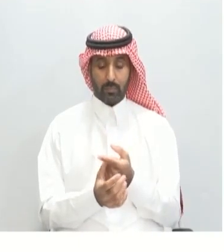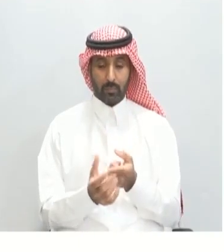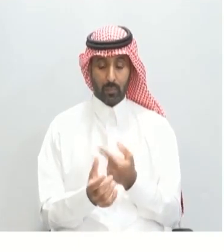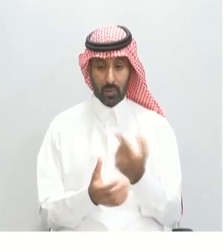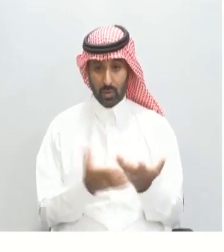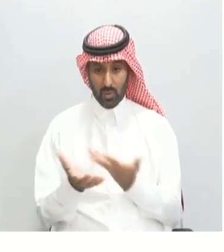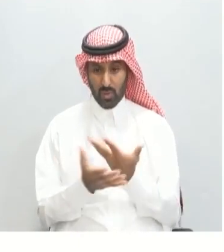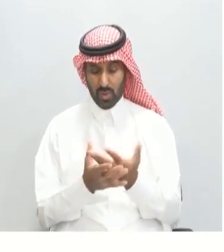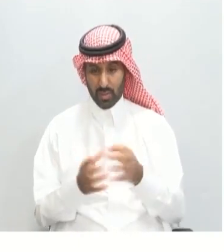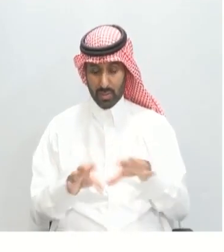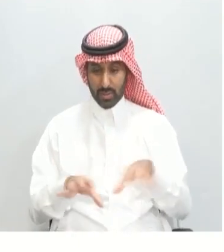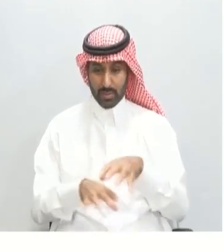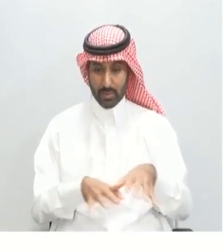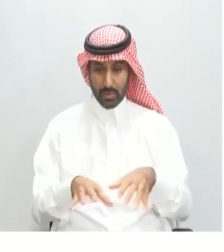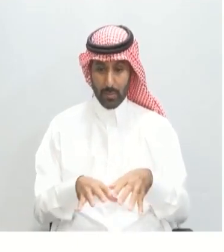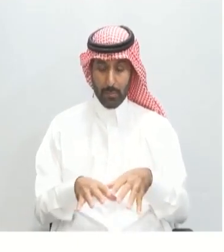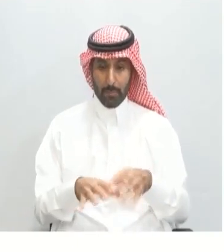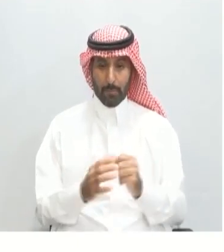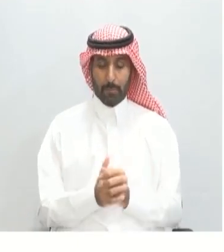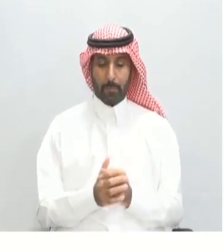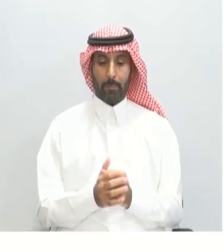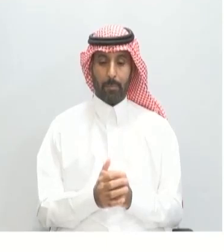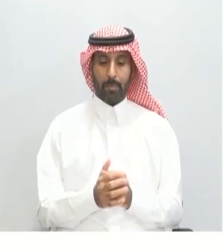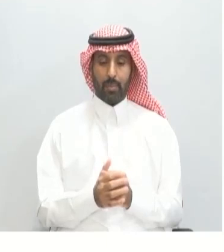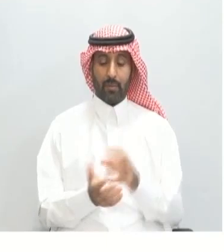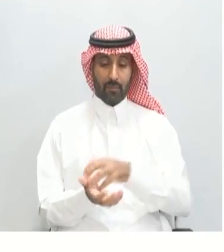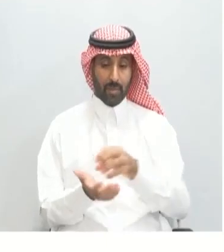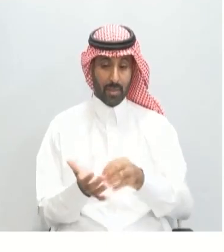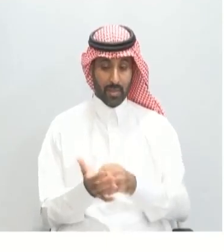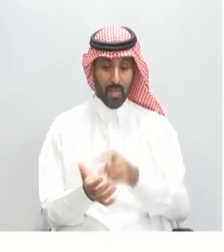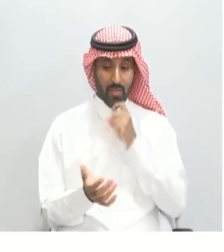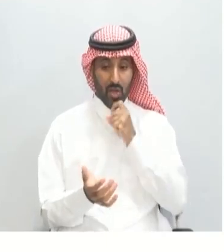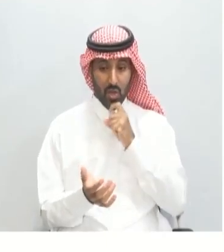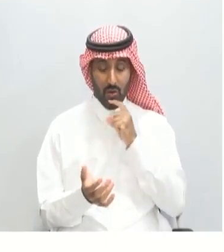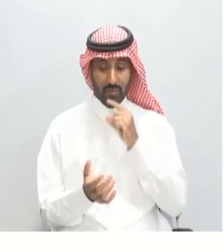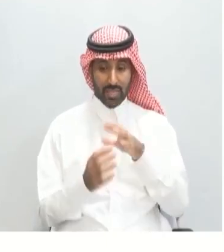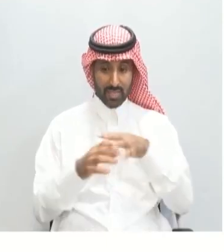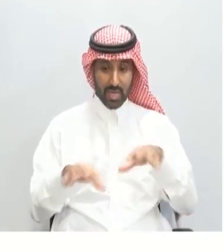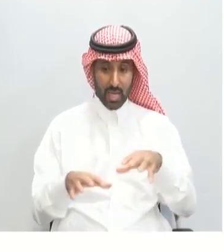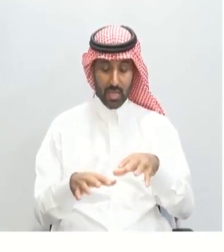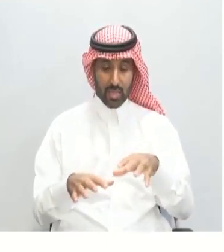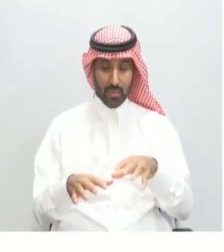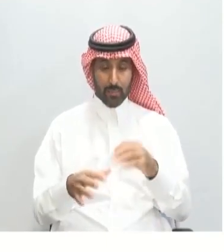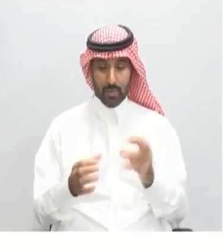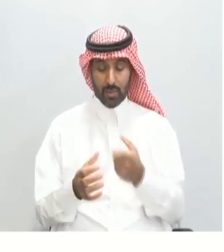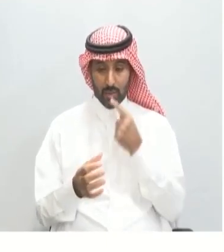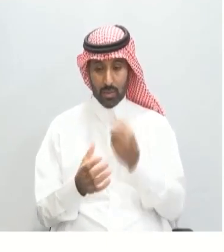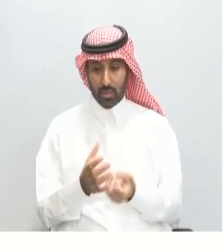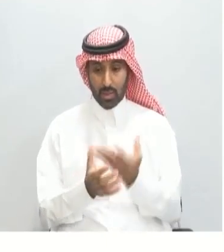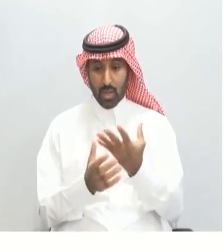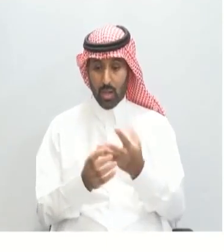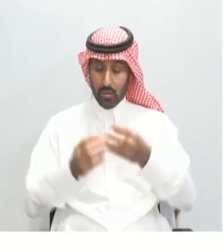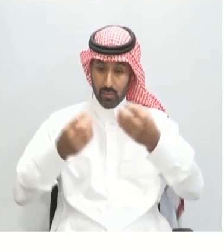تحدث هذه الزلازل كما ذكرت لكم في مناطق الضعف في القشره الارضيه من خلالها تستطيع